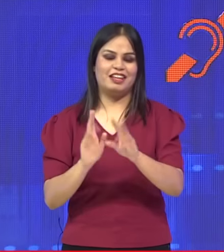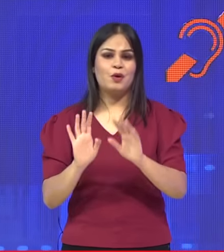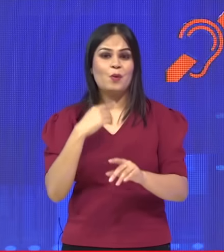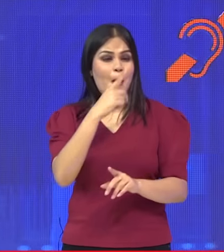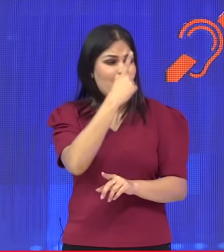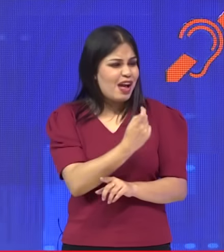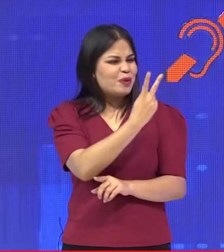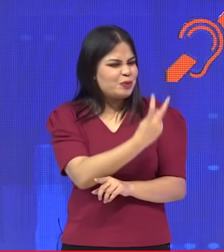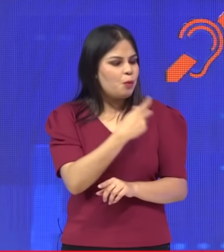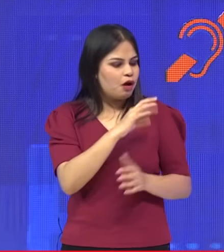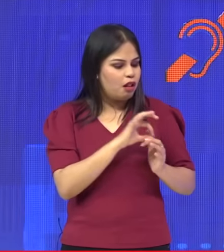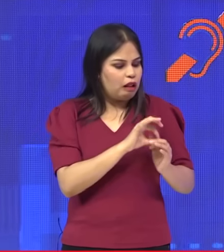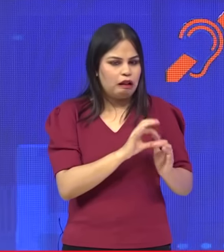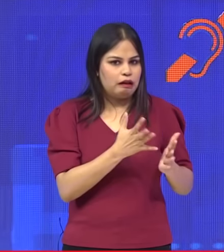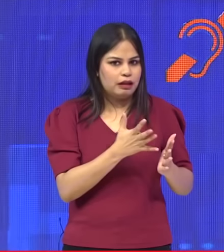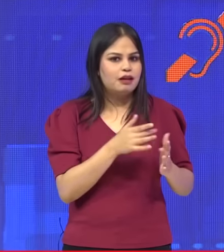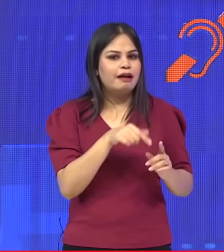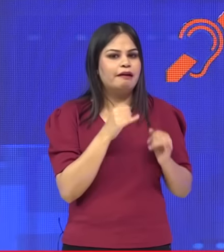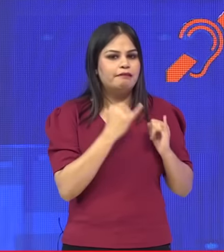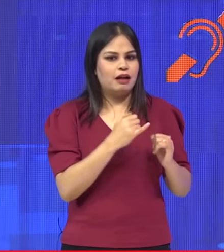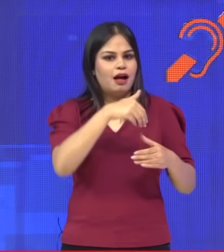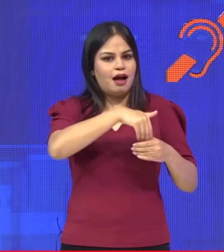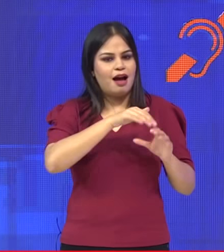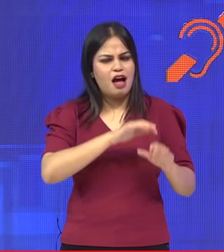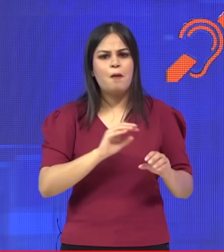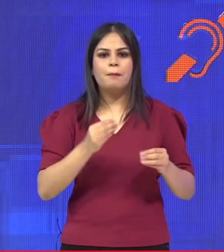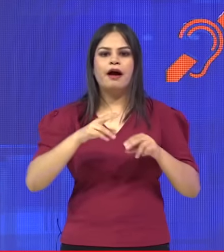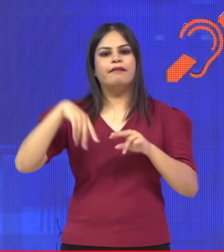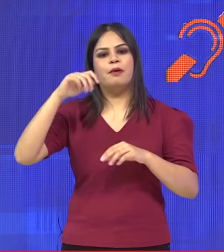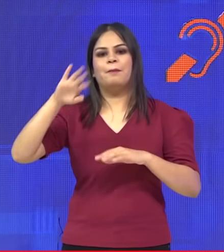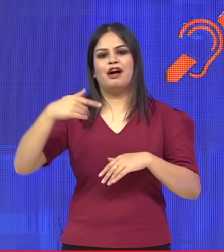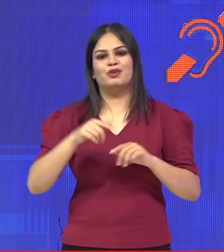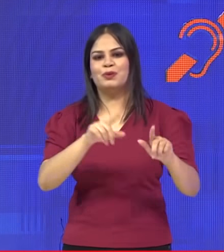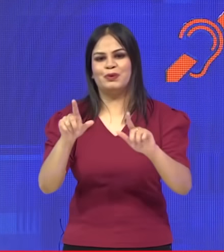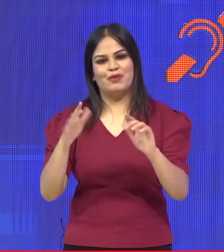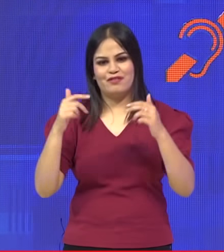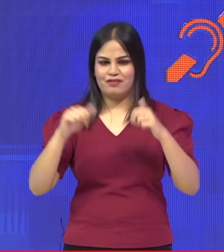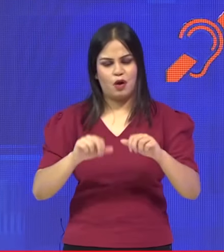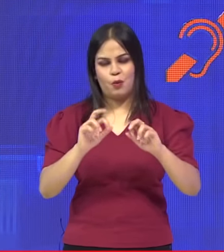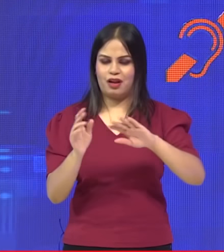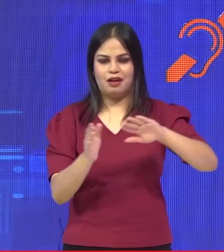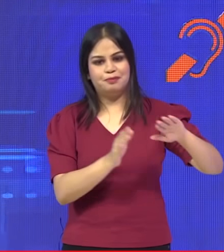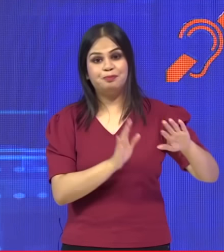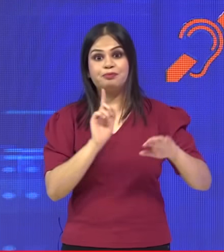के साथ जो नहीं बनी वो तो नहीं बनी उनके साथ पिक्चर भी नहीं बट आई